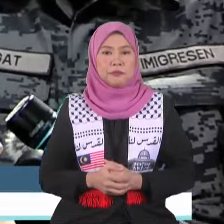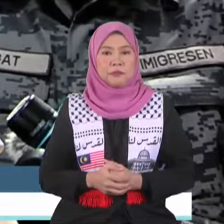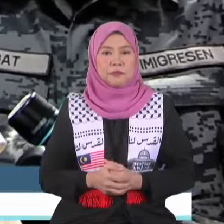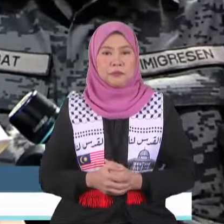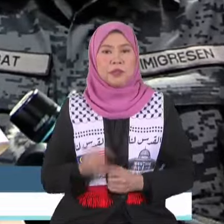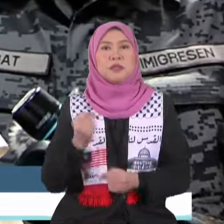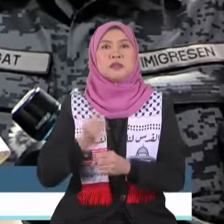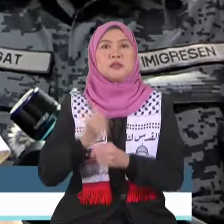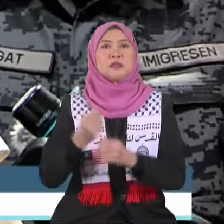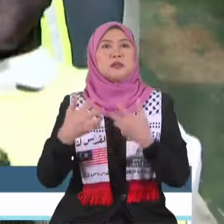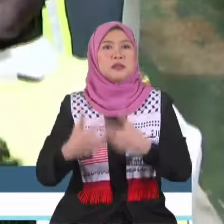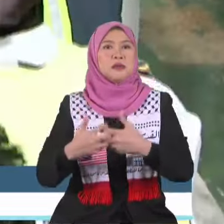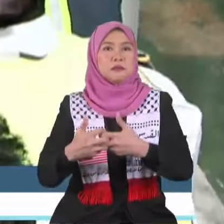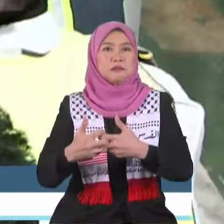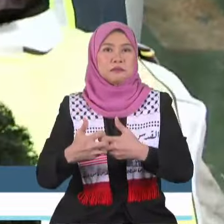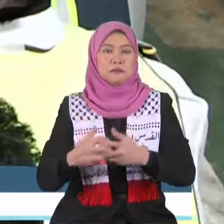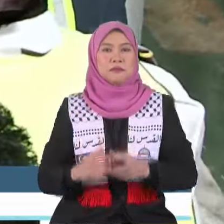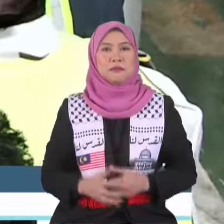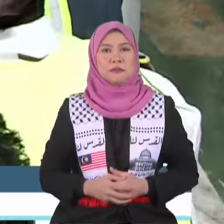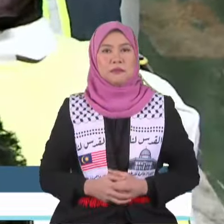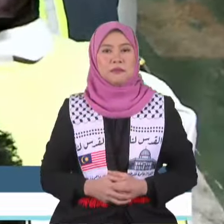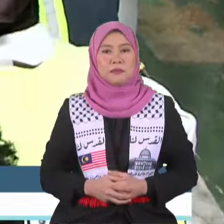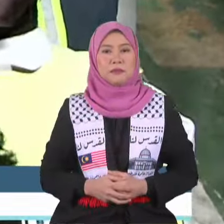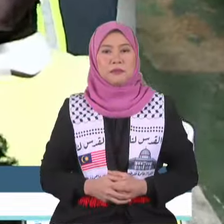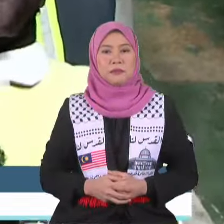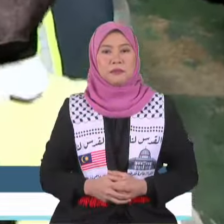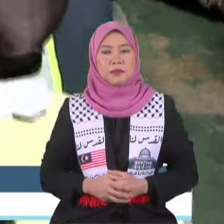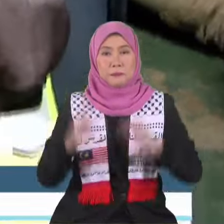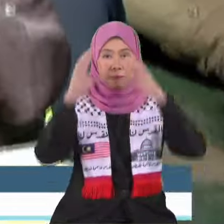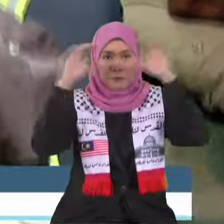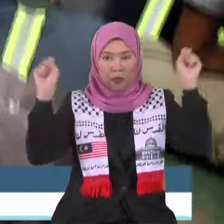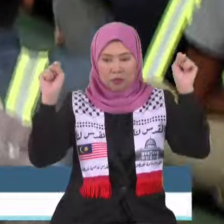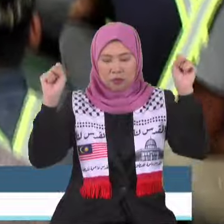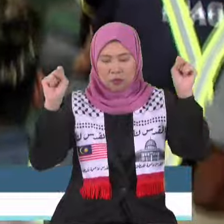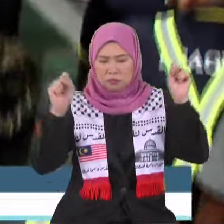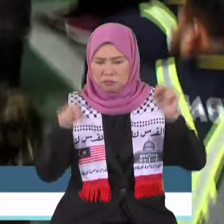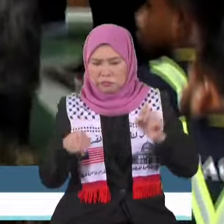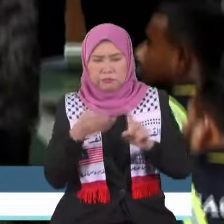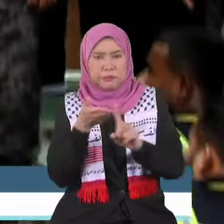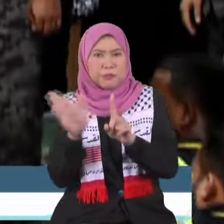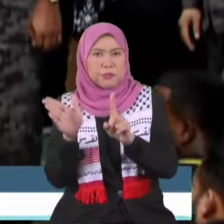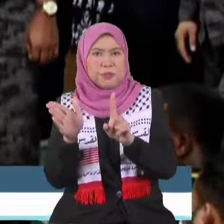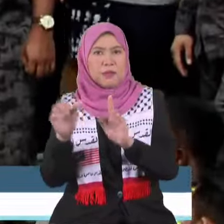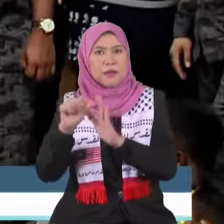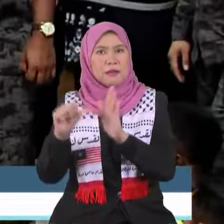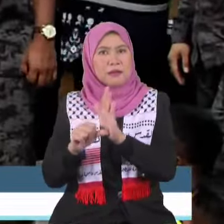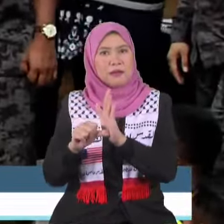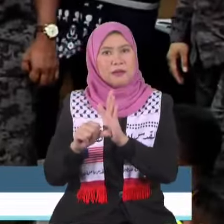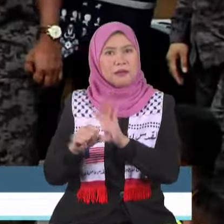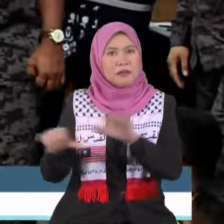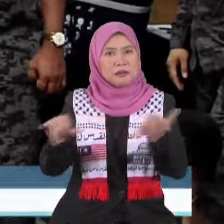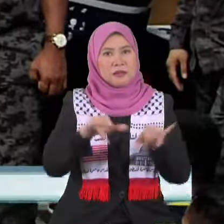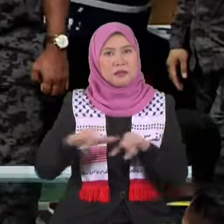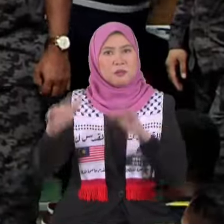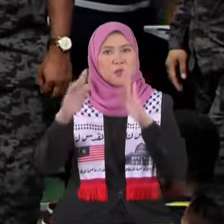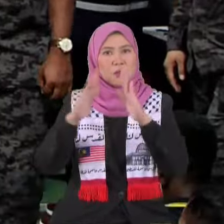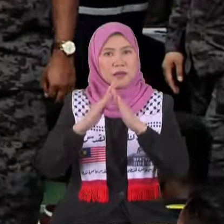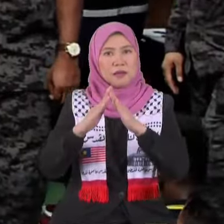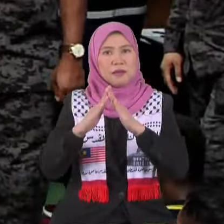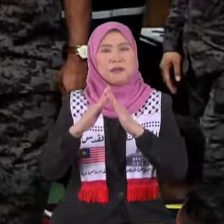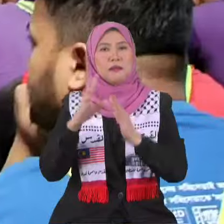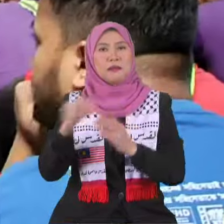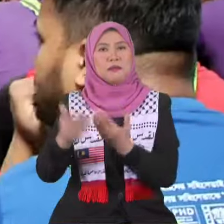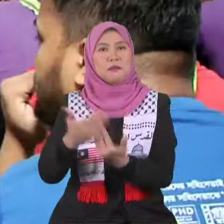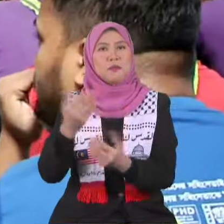Kesemua mereka bekerja sebagai operator di sini. Pihak majikan turut didapati melanggar Akta Standard Minimum Perumahan, Penginapan dan